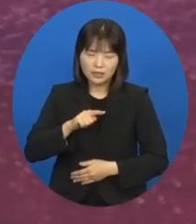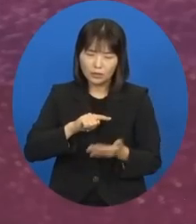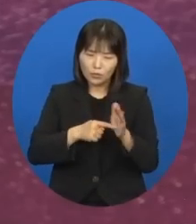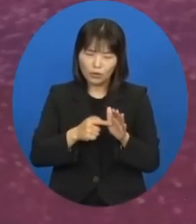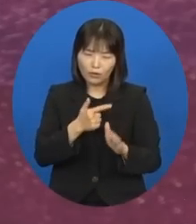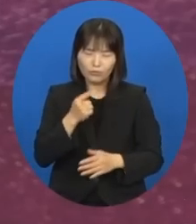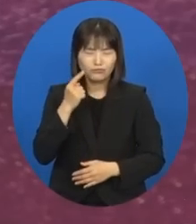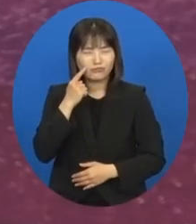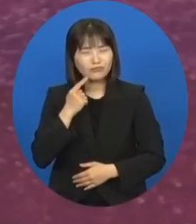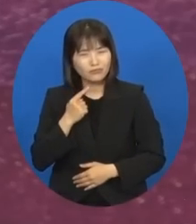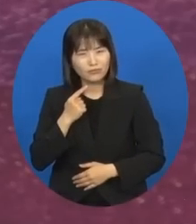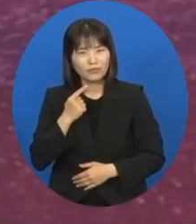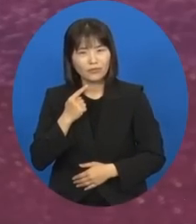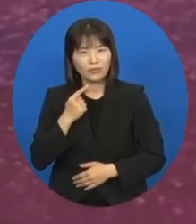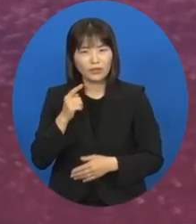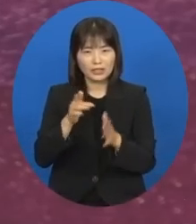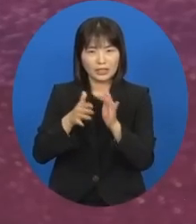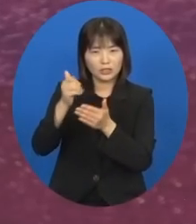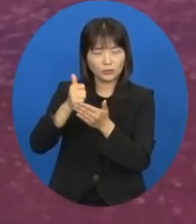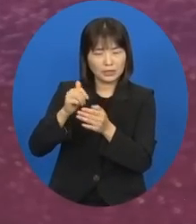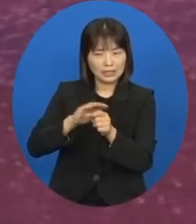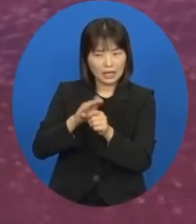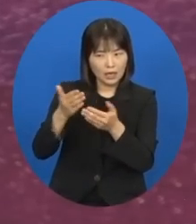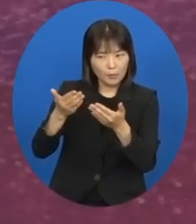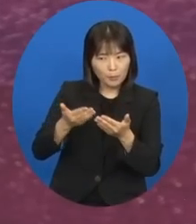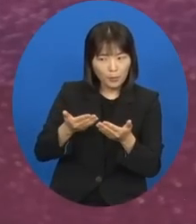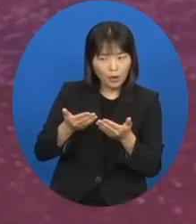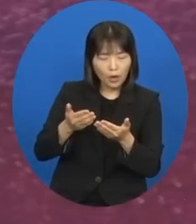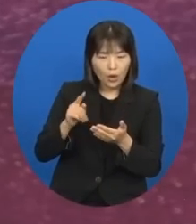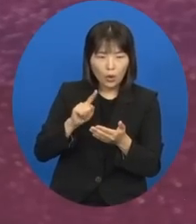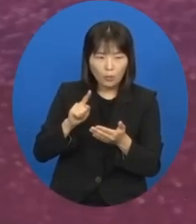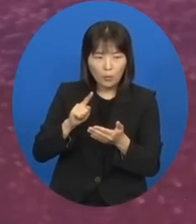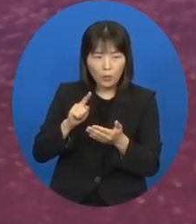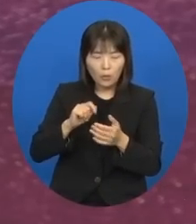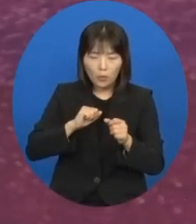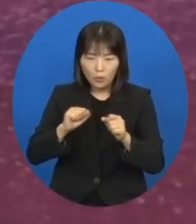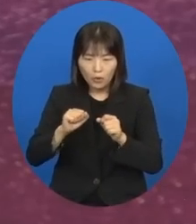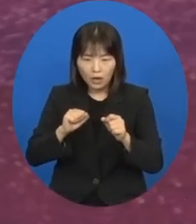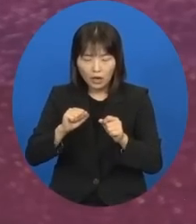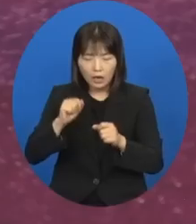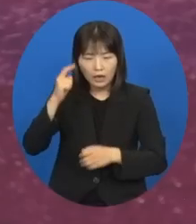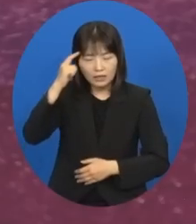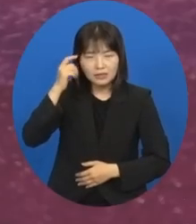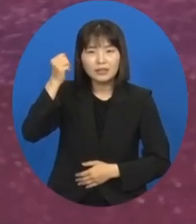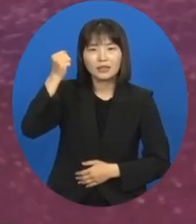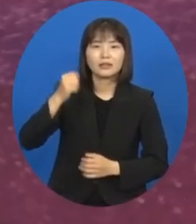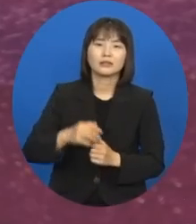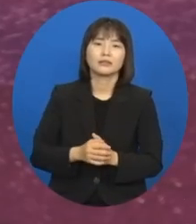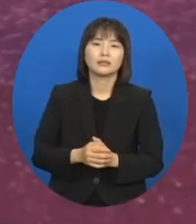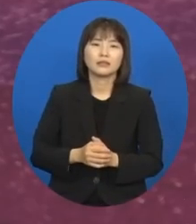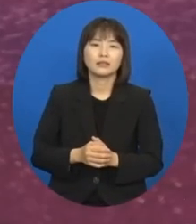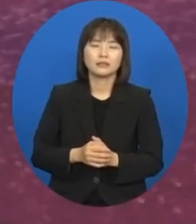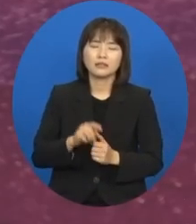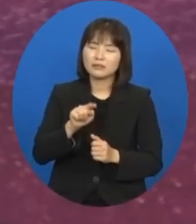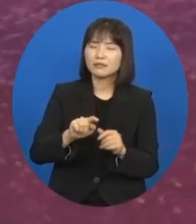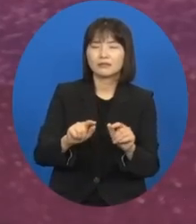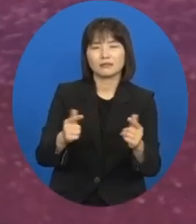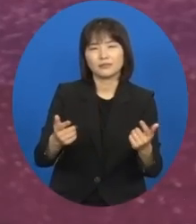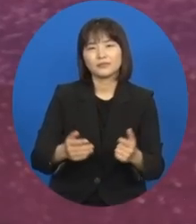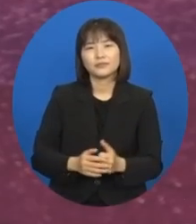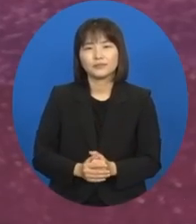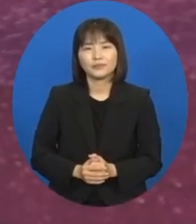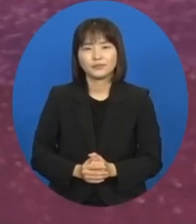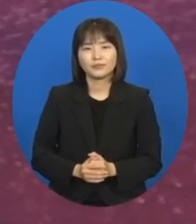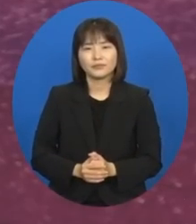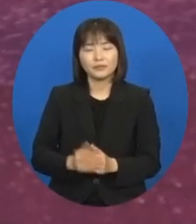부러웠습니다 예수님께 사랑을 받으려면 무엇을 해야 한다고 생각했습니다 그런데 그것이 아니었습니다